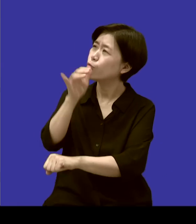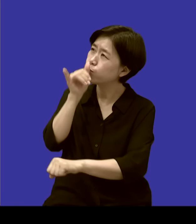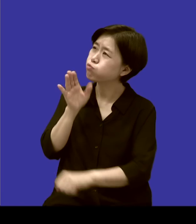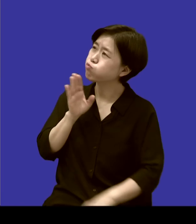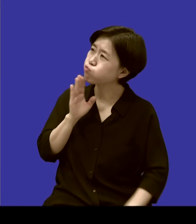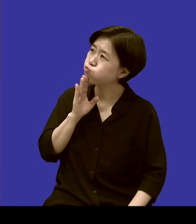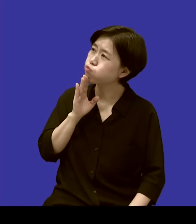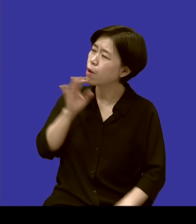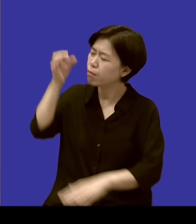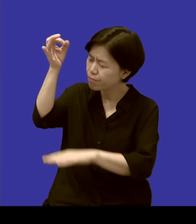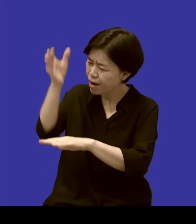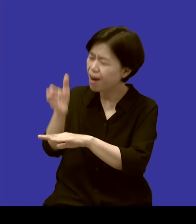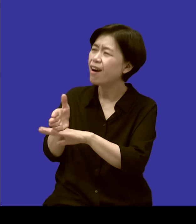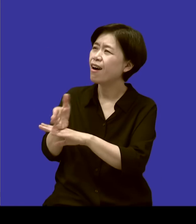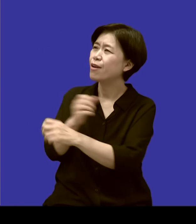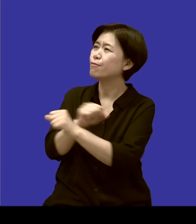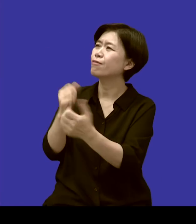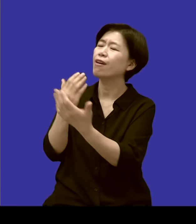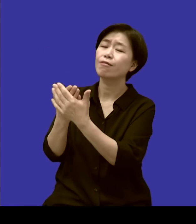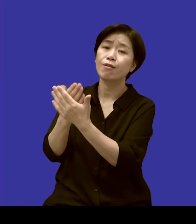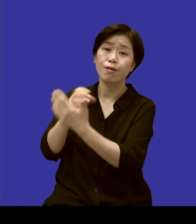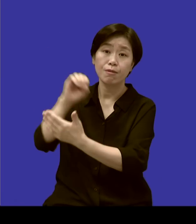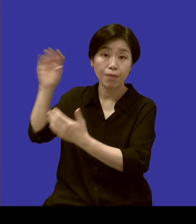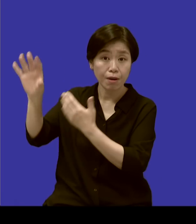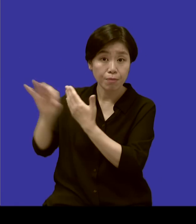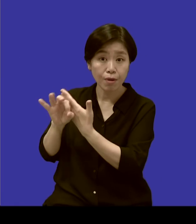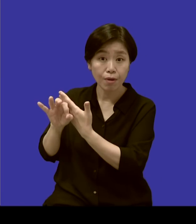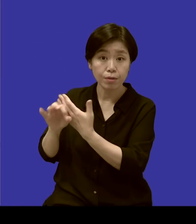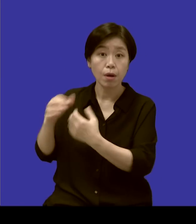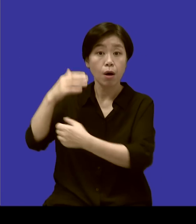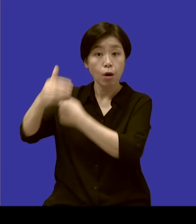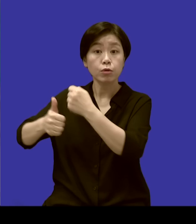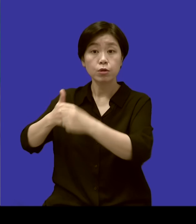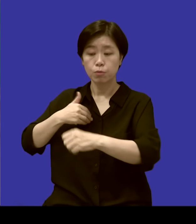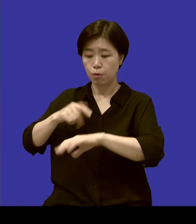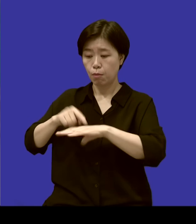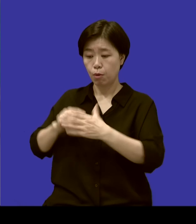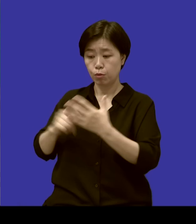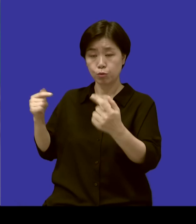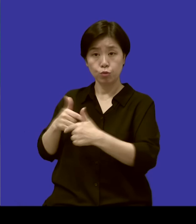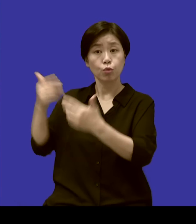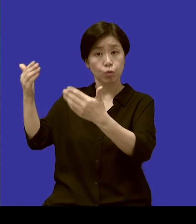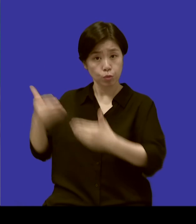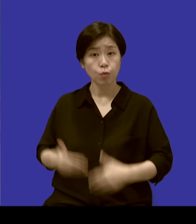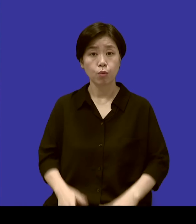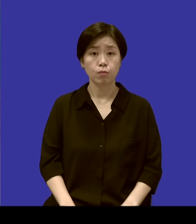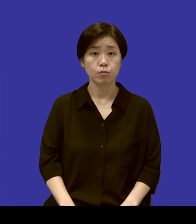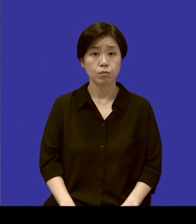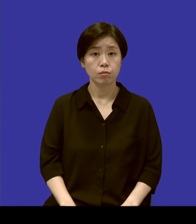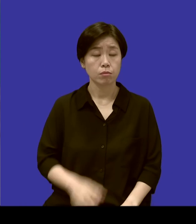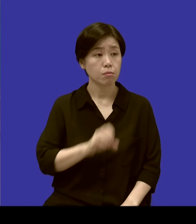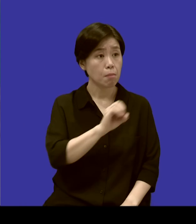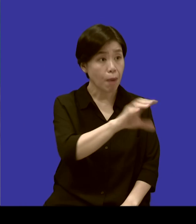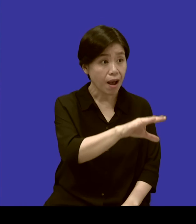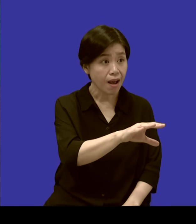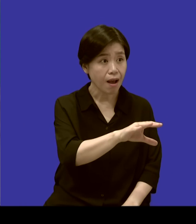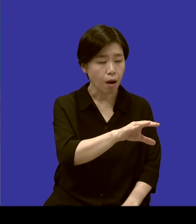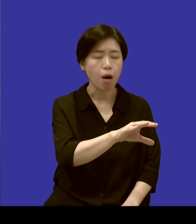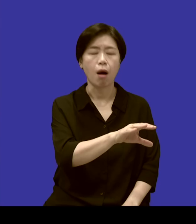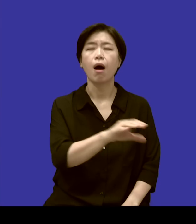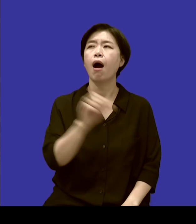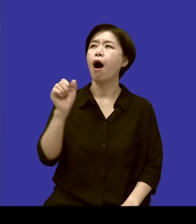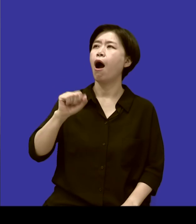세상 방법이었네요. 용서해 주세요. 그럼 하나님이 또 마음을 치유해 주셔. 그러면 그걸 들어요. 그리고